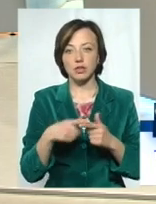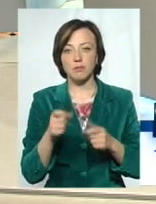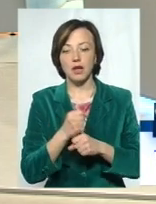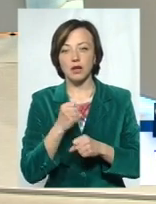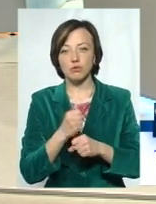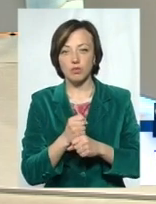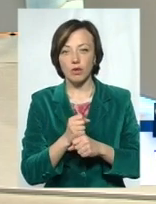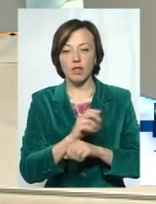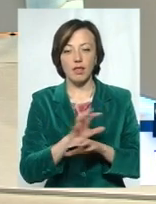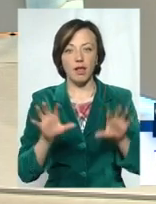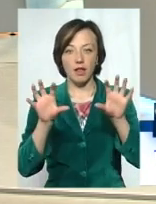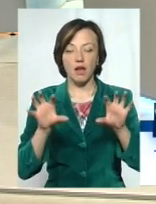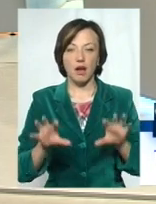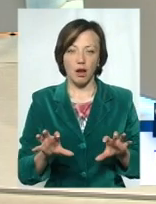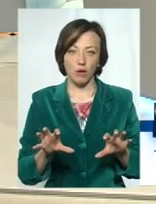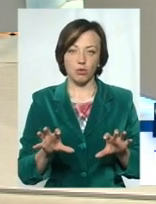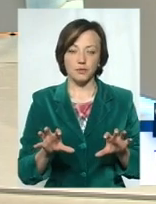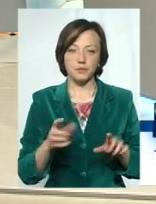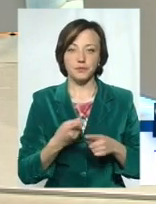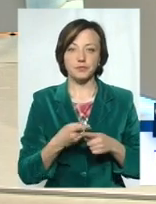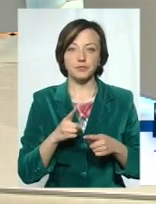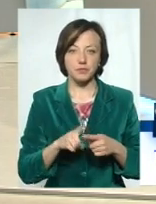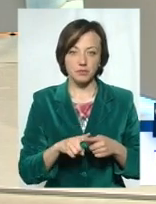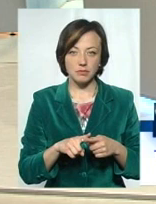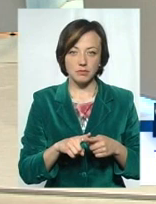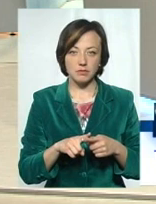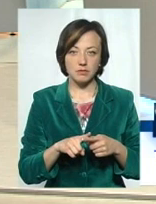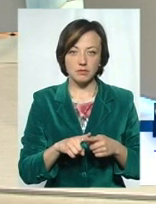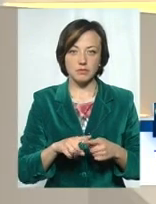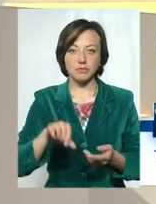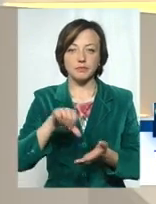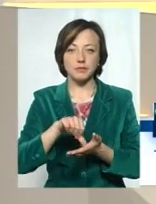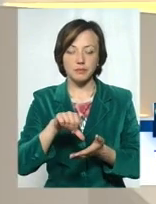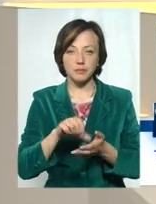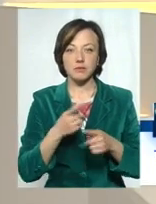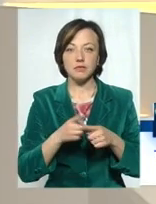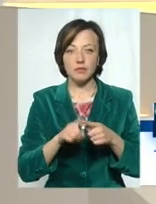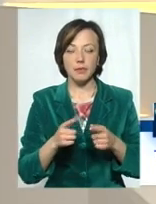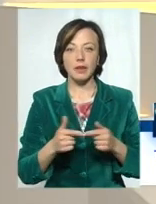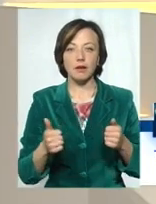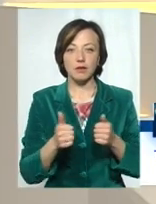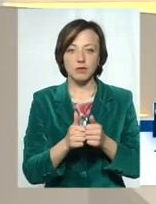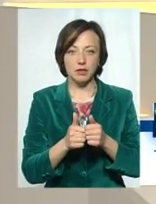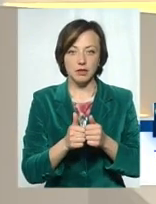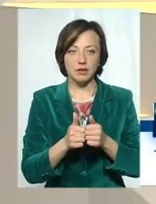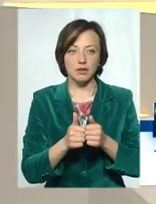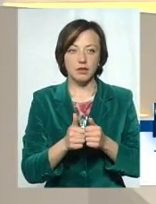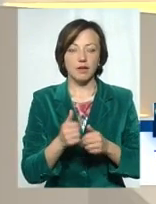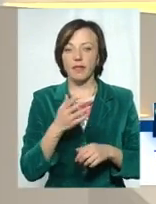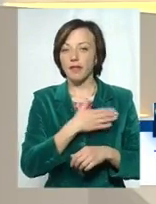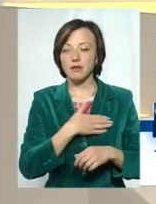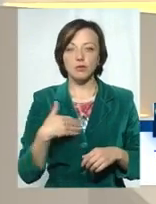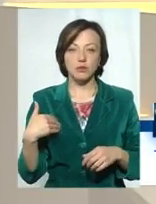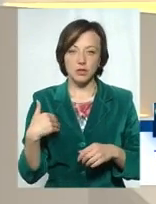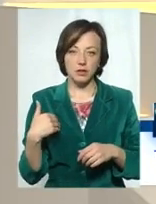працюють нелегально, ці представники цих органів не